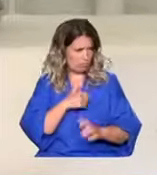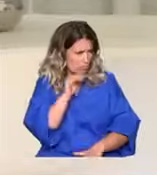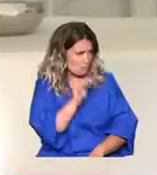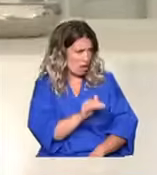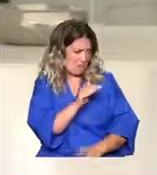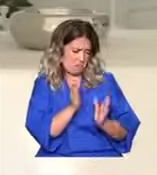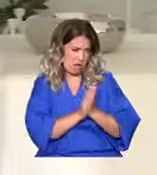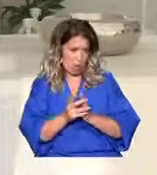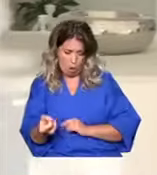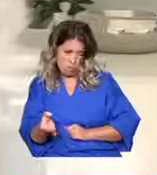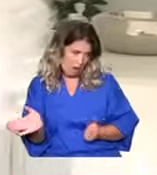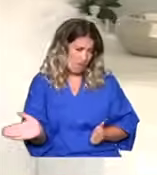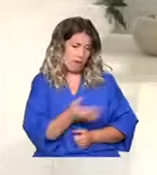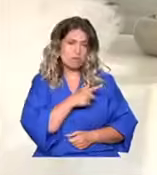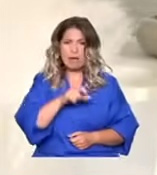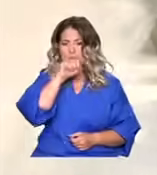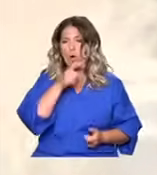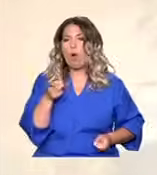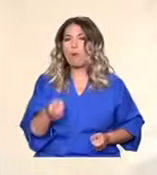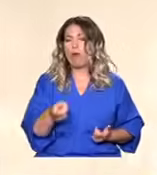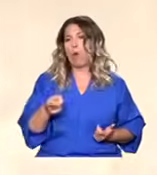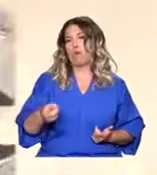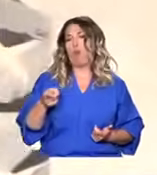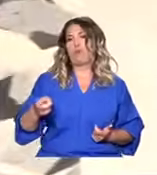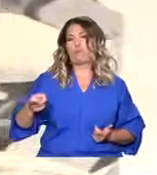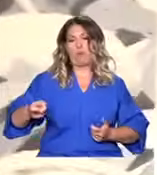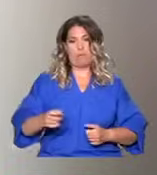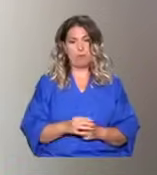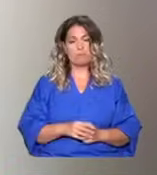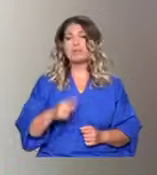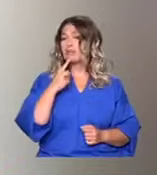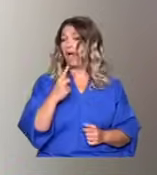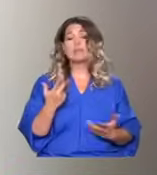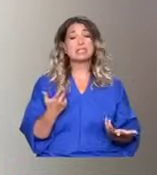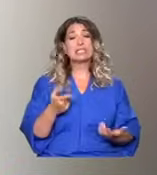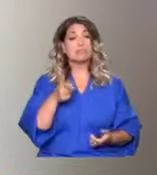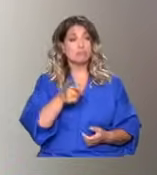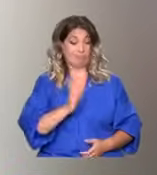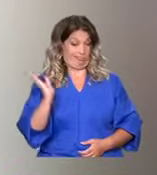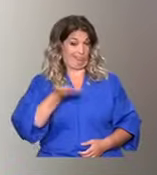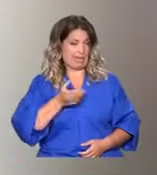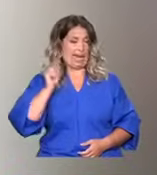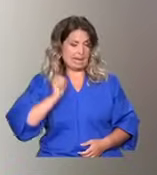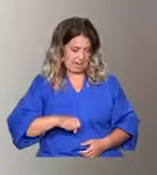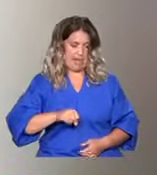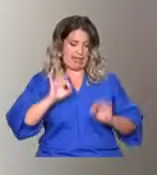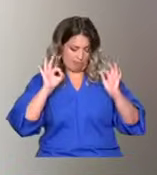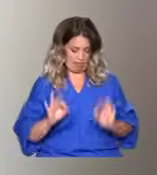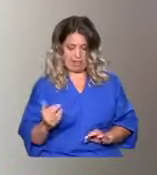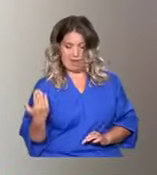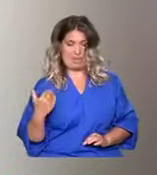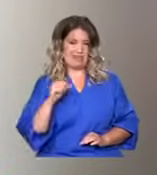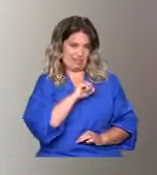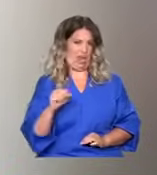Από την πρώτη στιγμή η Σοφία Πολυζωγοπούλου είχε ξεκαθαρίσει πως δεν υπήρξε ανάλογη συμπεριφορά του στο παρελθόν και πως όλα ξεκίνησαν το βράδυ του